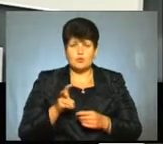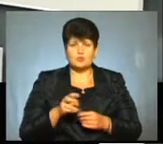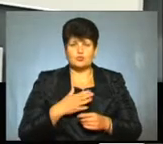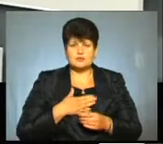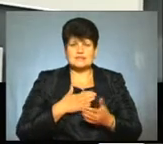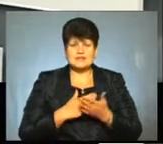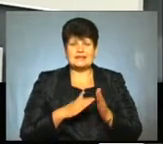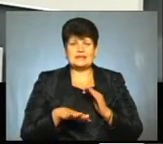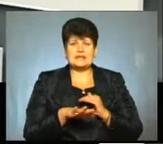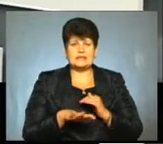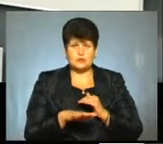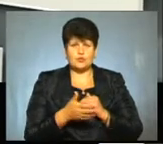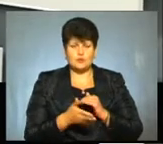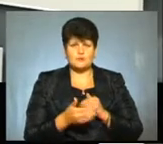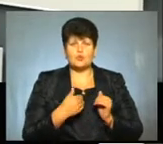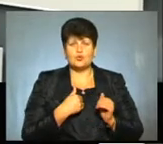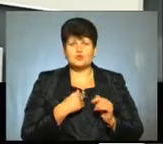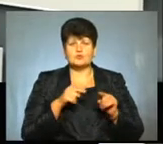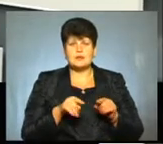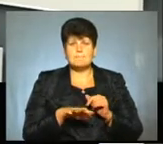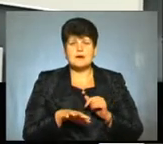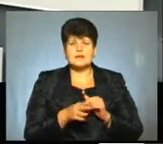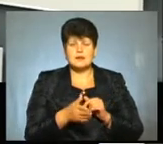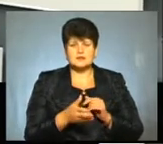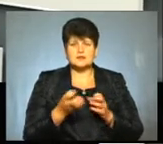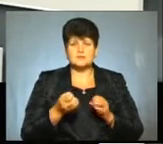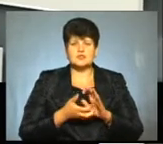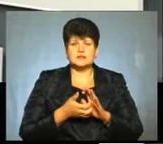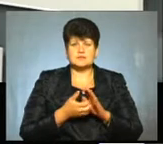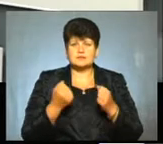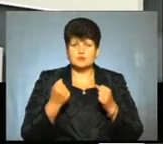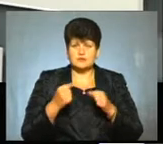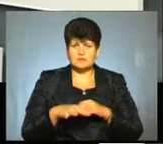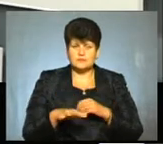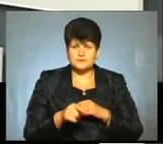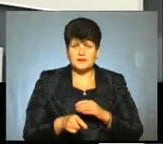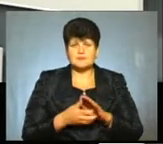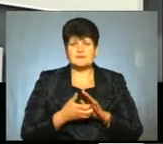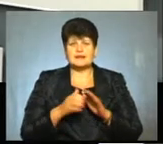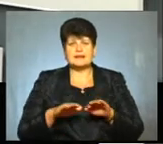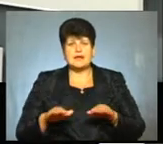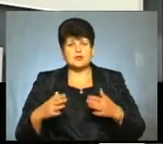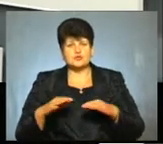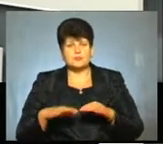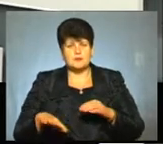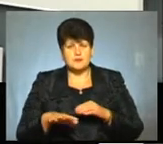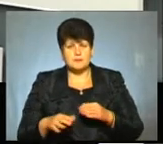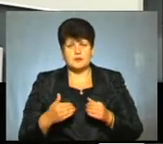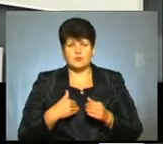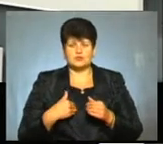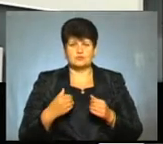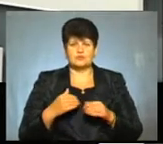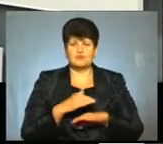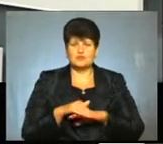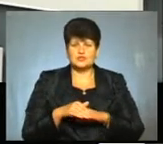приходять і кажуть, от в нас є територія, якась ділянка, так, ми там хочемо майданчики, а нам ще бракує спортивного майданчика, нам бракує дитячого майданчика, а ми хочемо